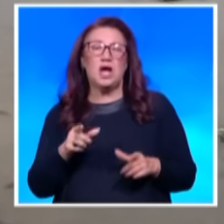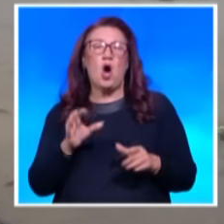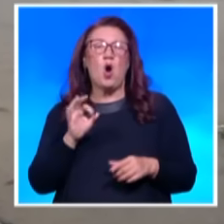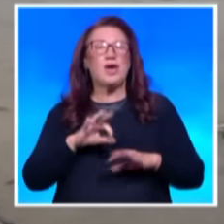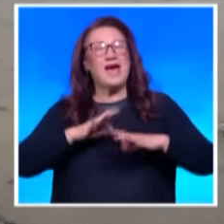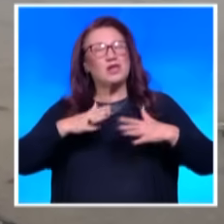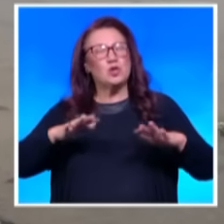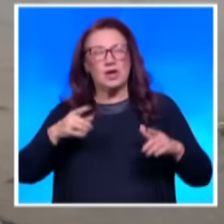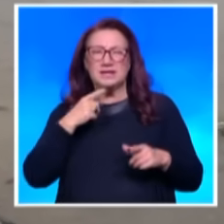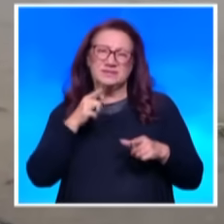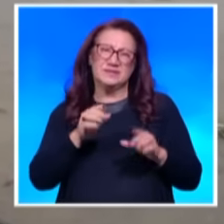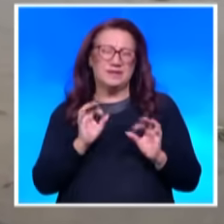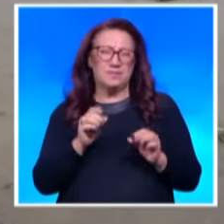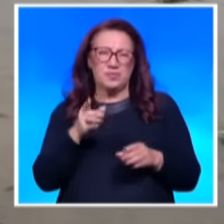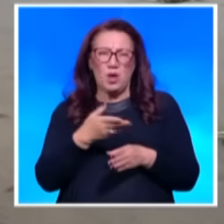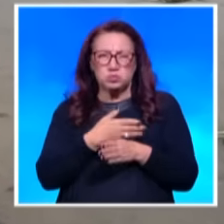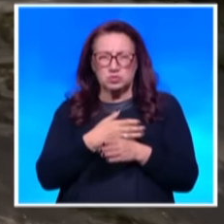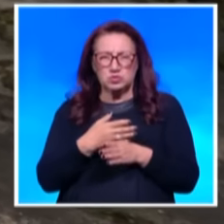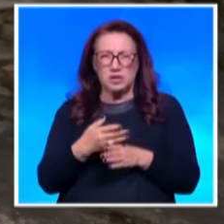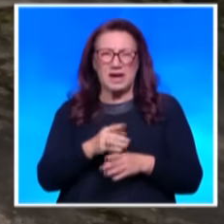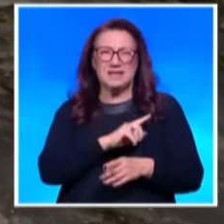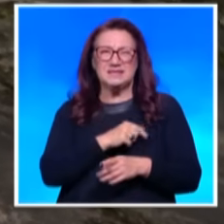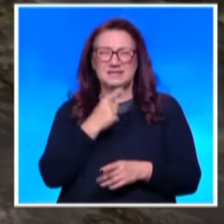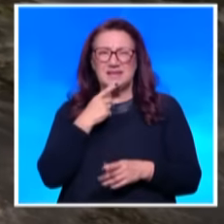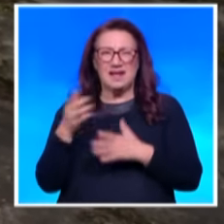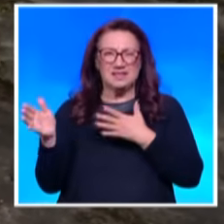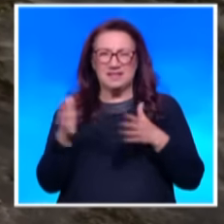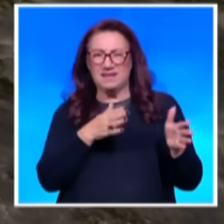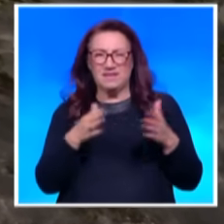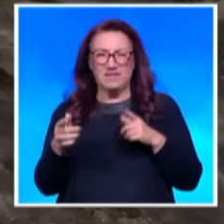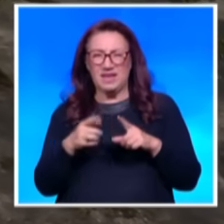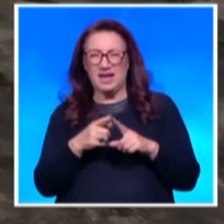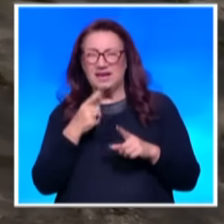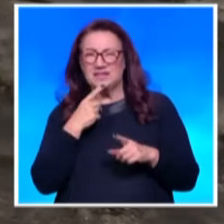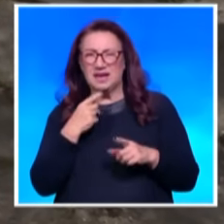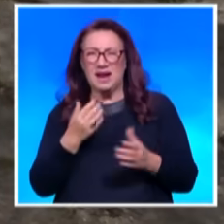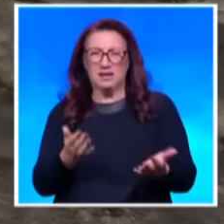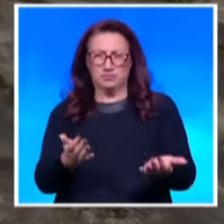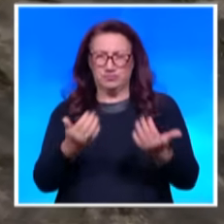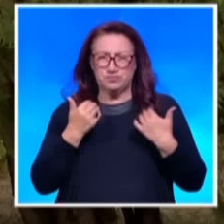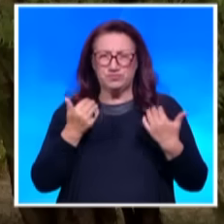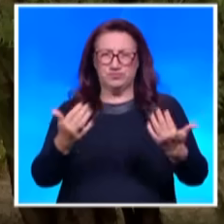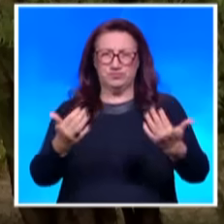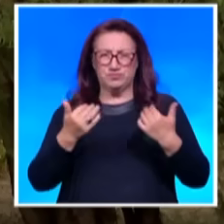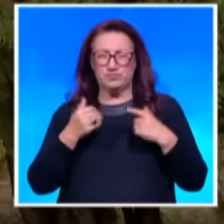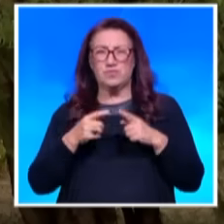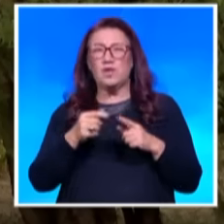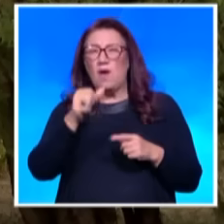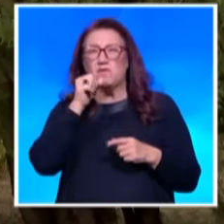необичайно. Този постоянен силен вятър нагнетява вода към по-плитководните части на нашето крайбрежие, каквито са